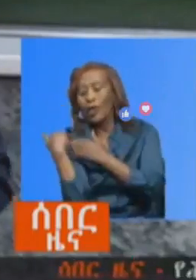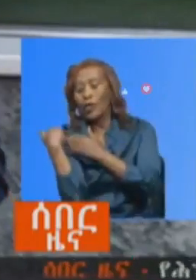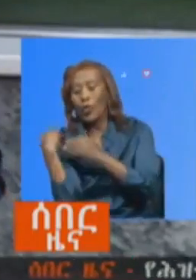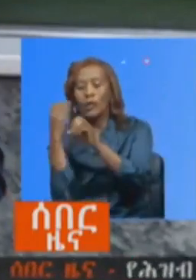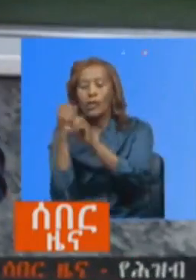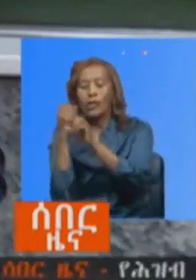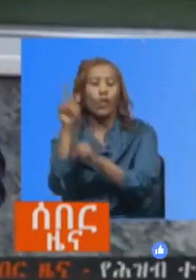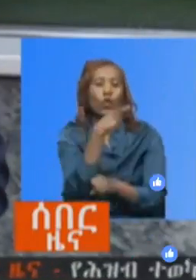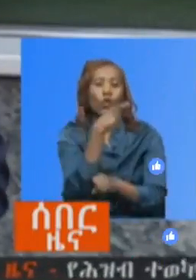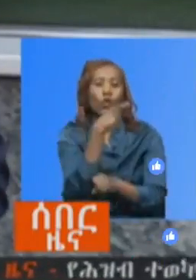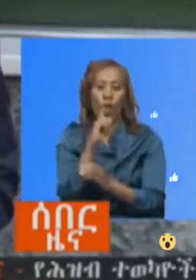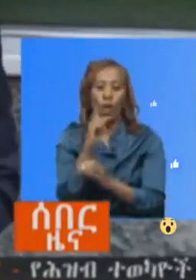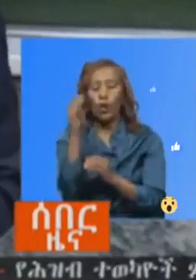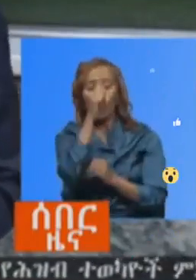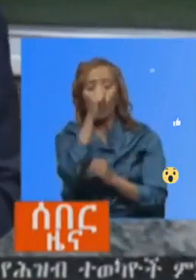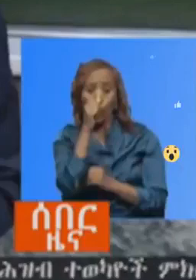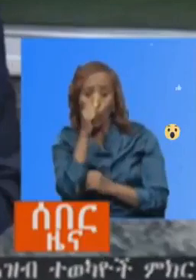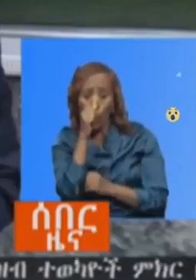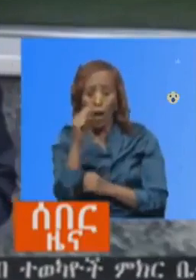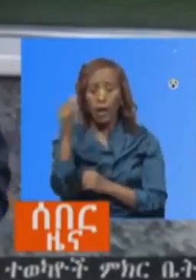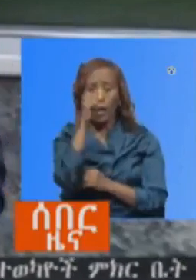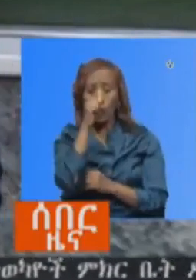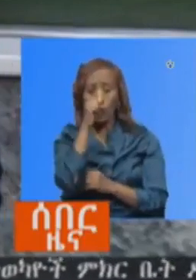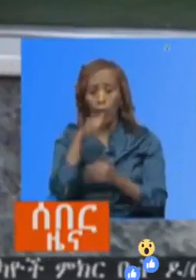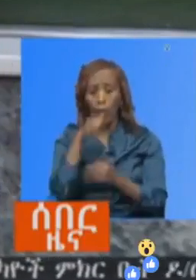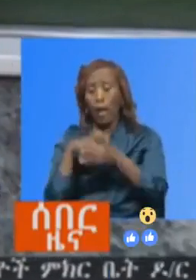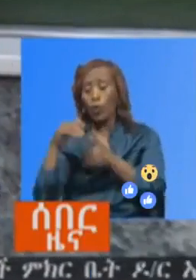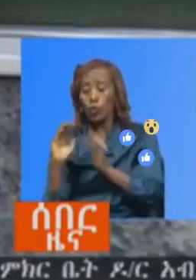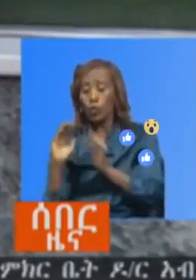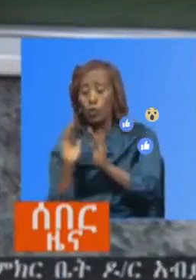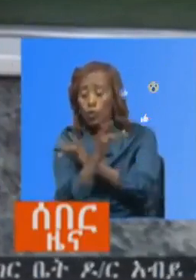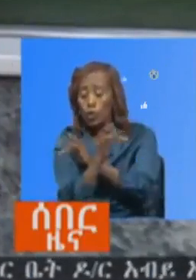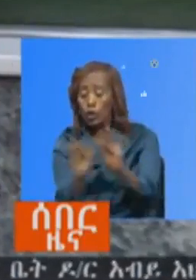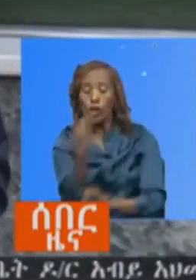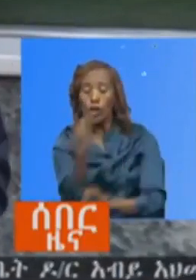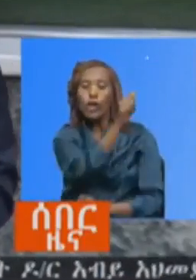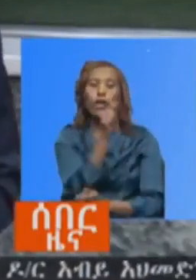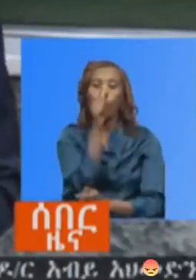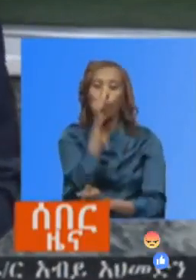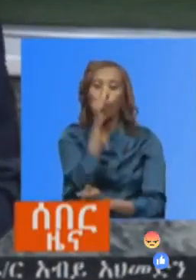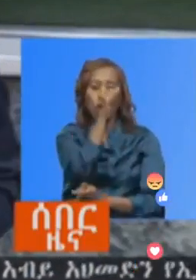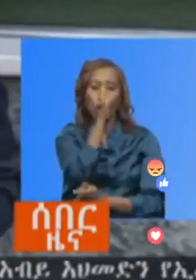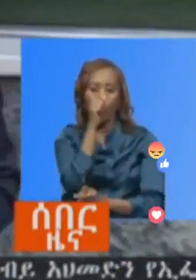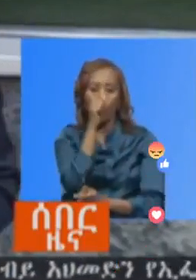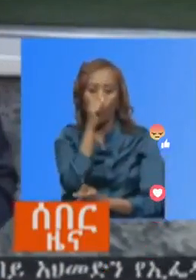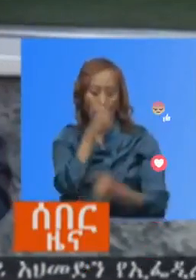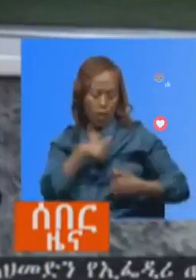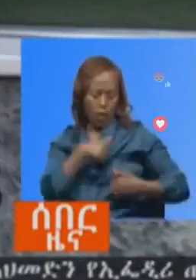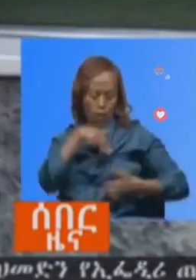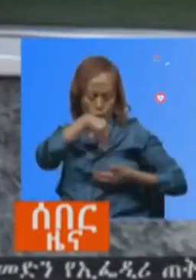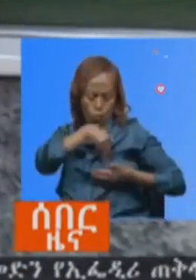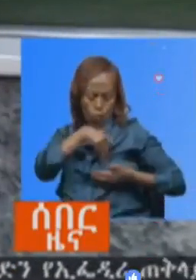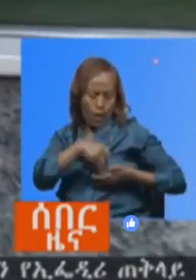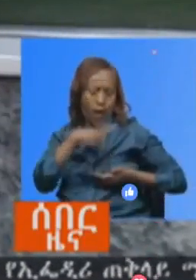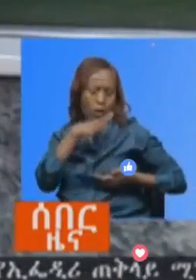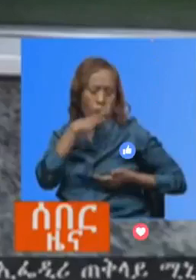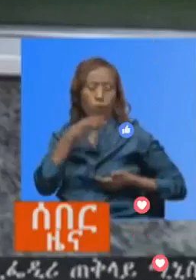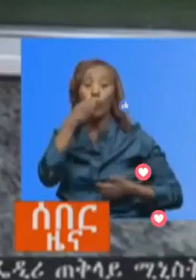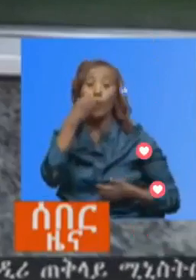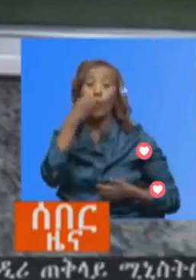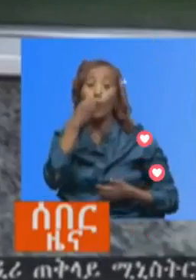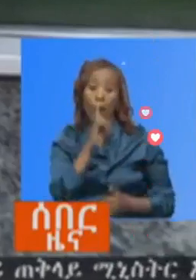ይዞራል። ኢትዮጵያዊውን ከኢትዮጵያ ታወጡት እንደሆነ እንጂ ኢትዮጵያን ከኢትዮጵያዊ ልብ ውስጥ አታወጧትም